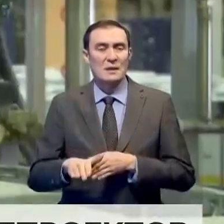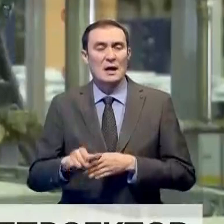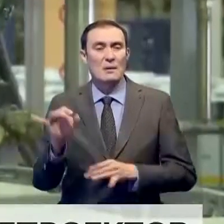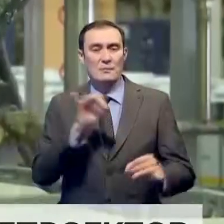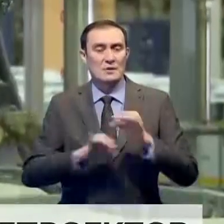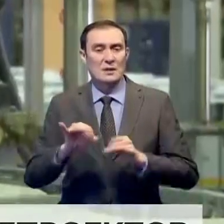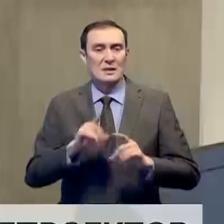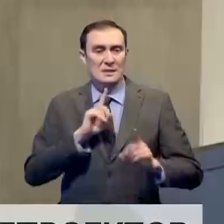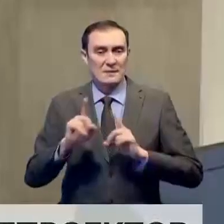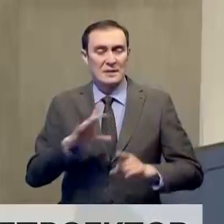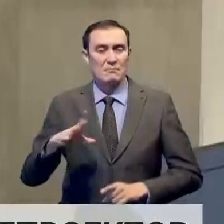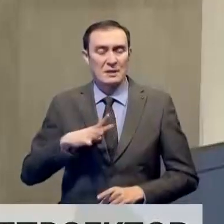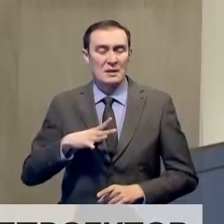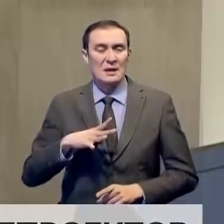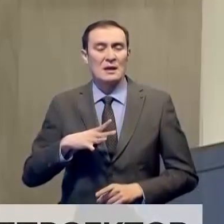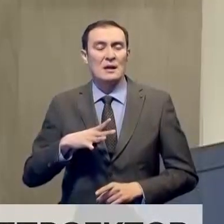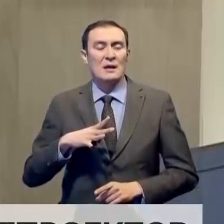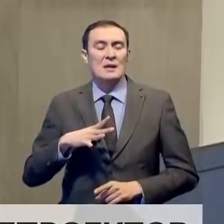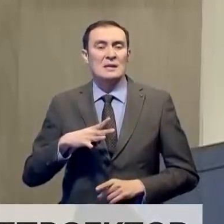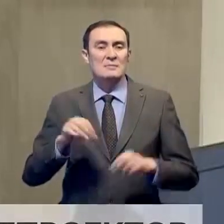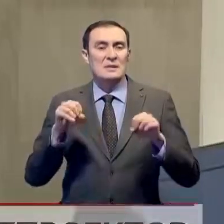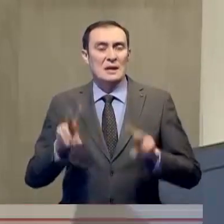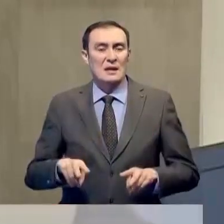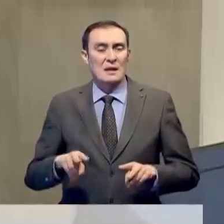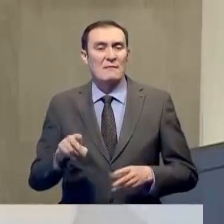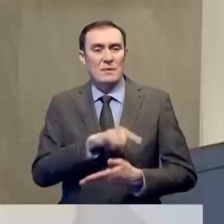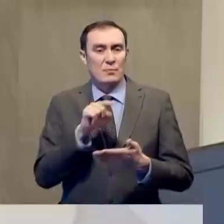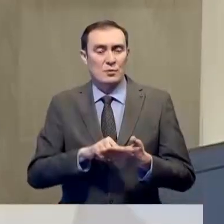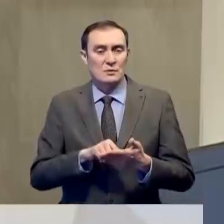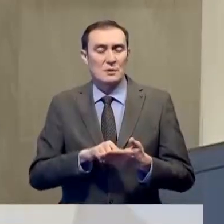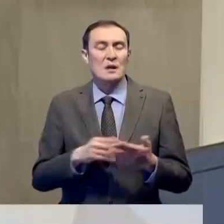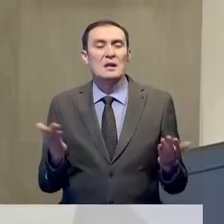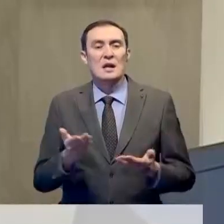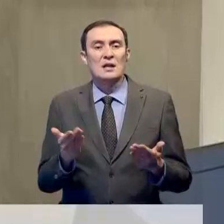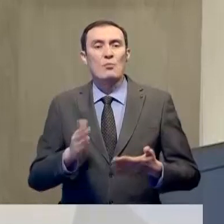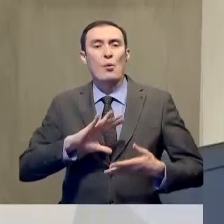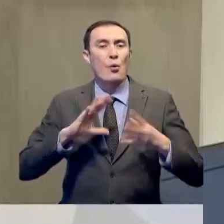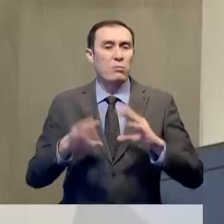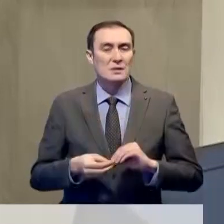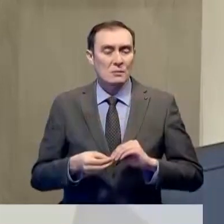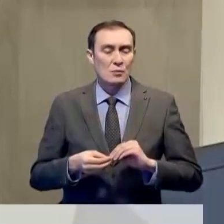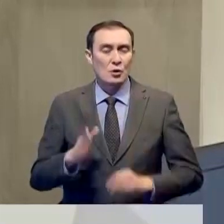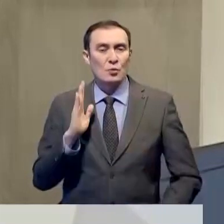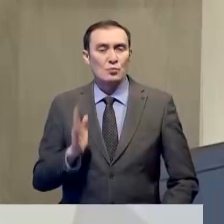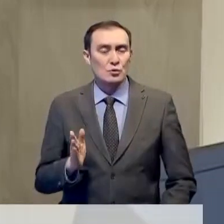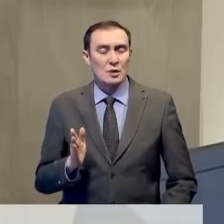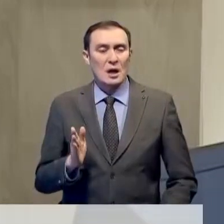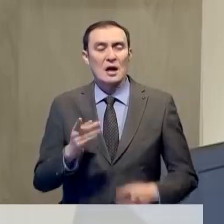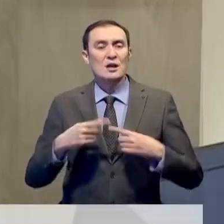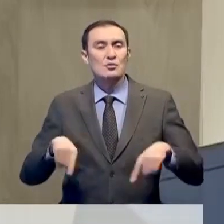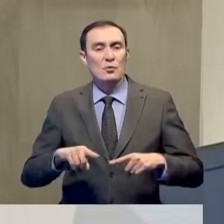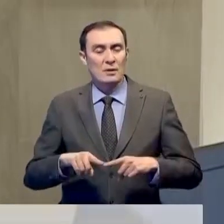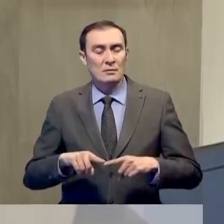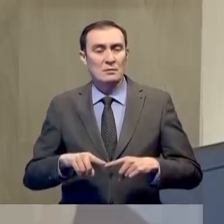общественном совете. Был вынесен отдельно, специально вопрос, каким образом будет